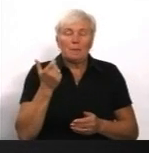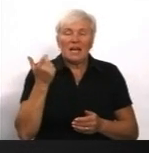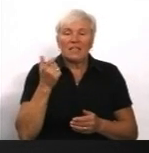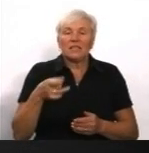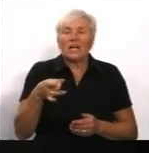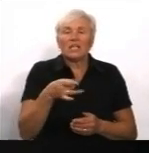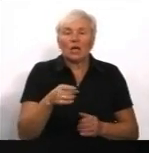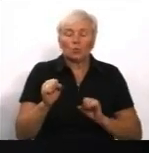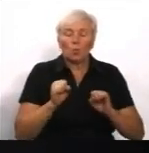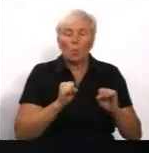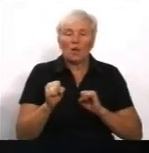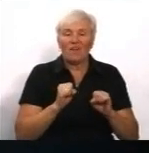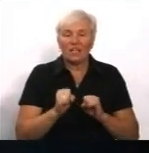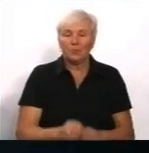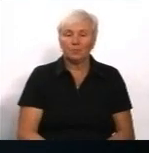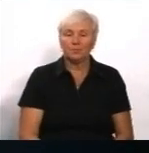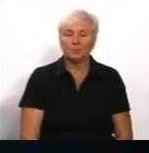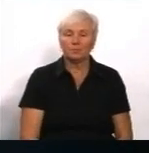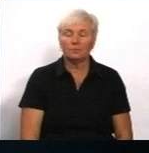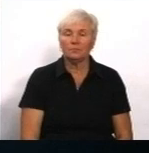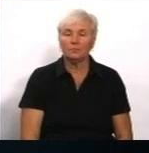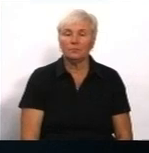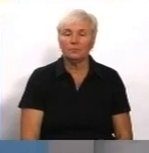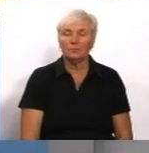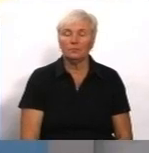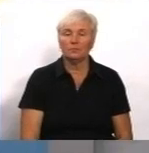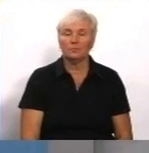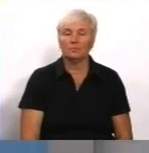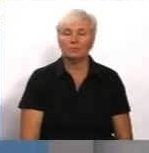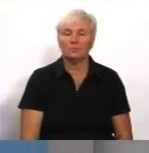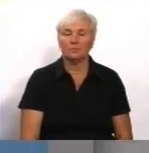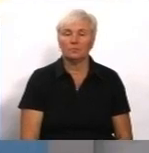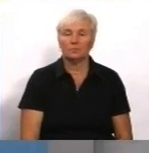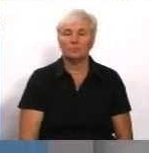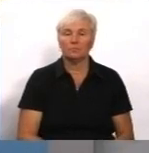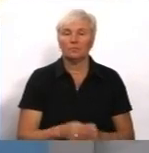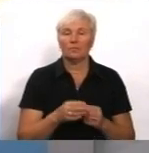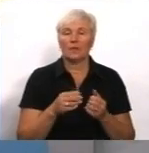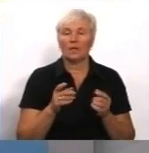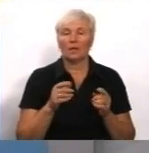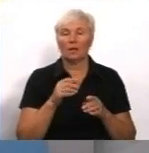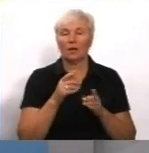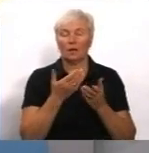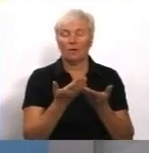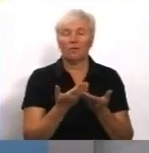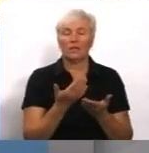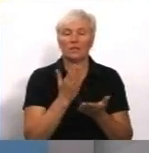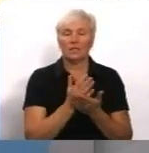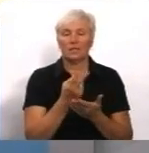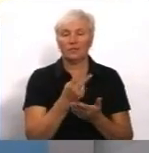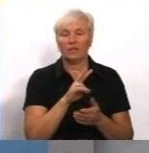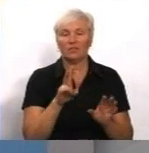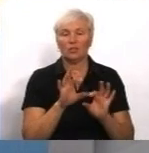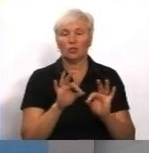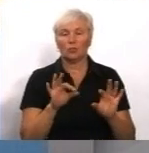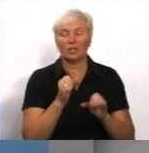районних управлінь. Тож, пане Григорію, ви маєте від 3 до 5 хвилин, аби розповісти про